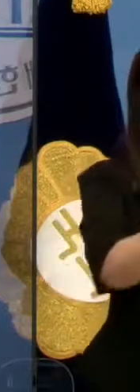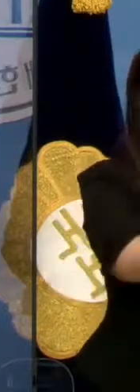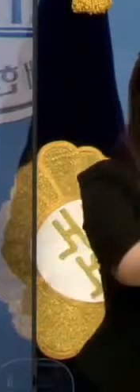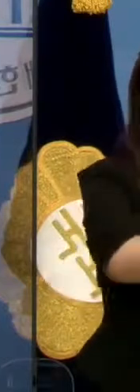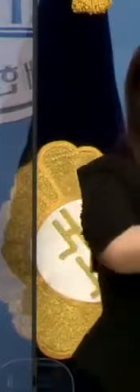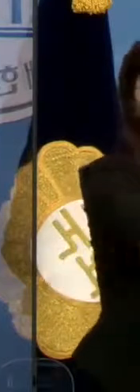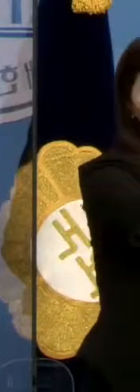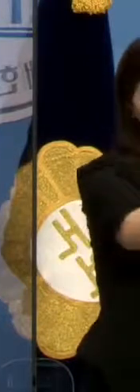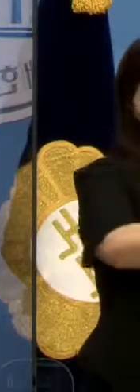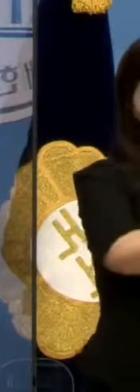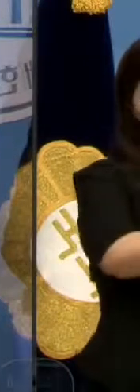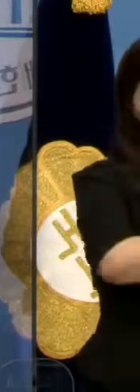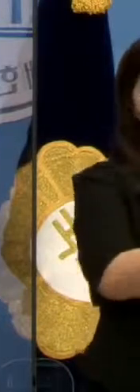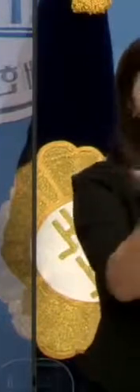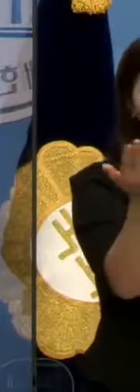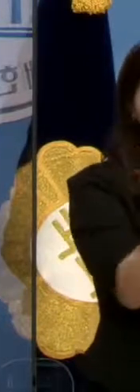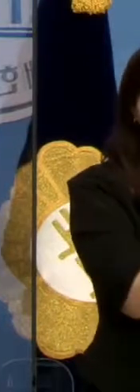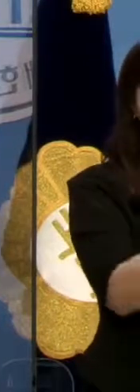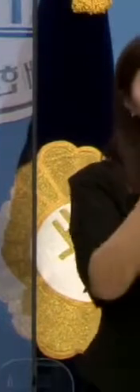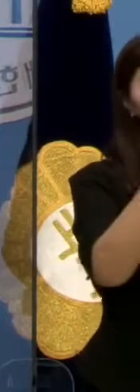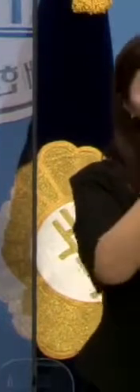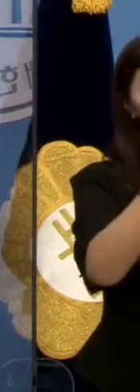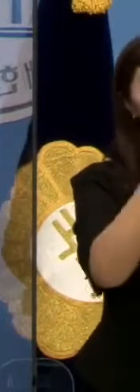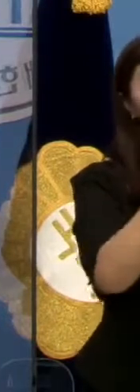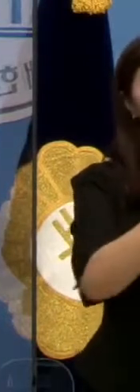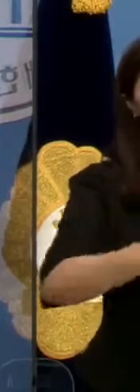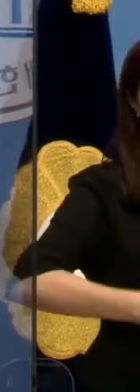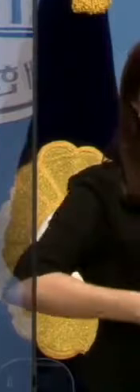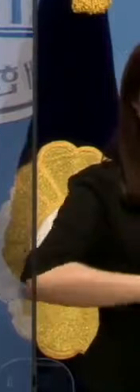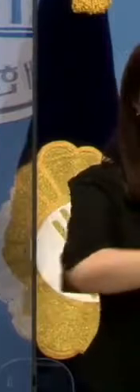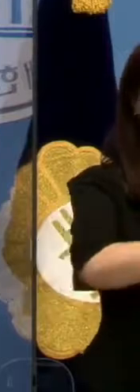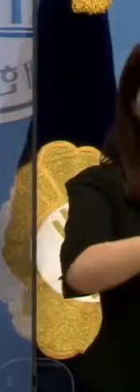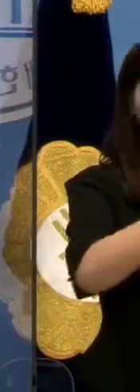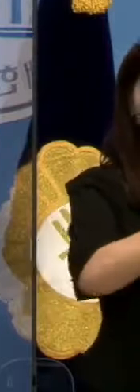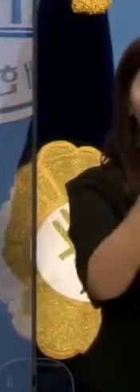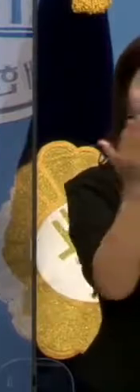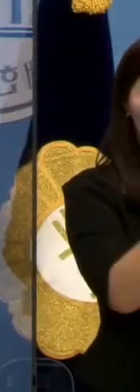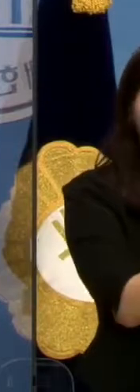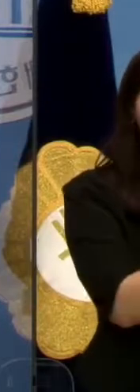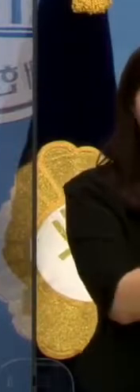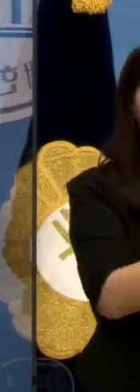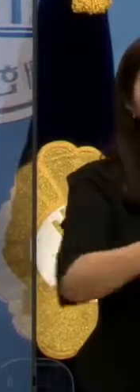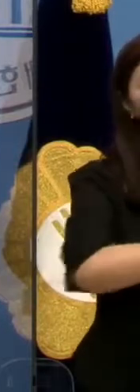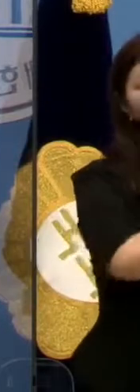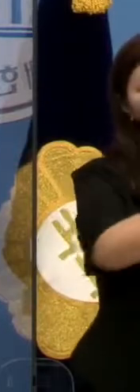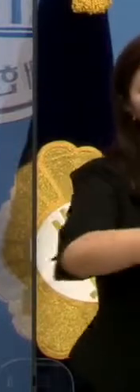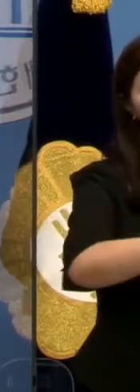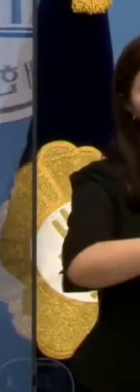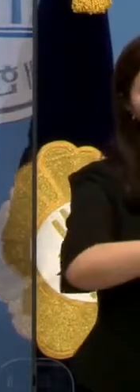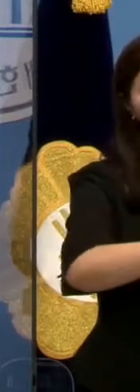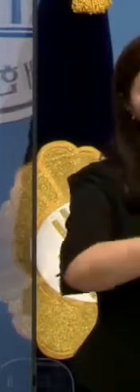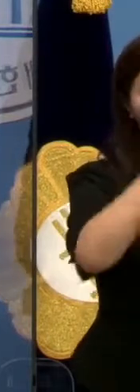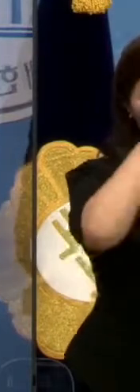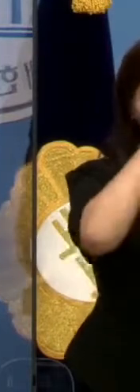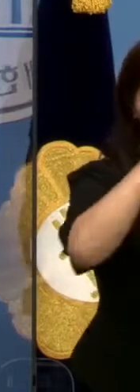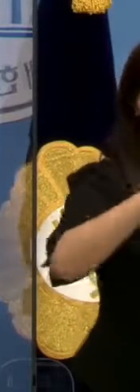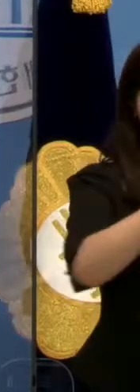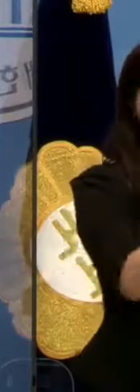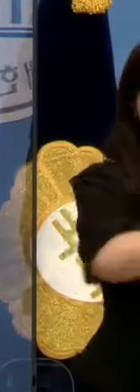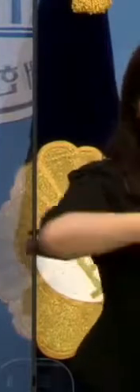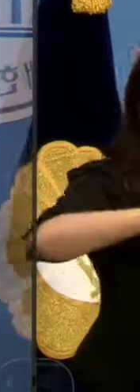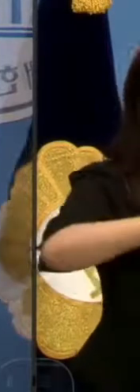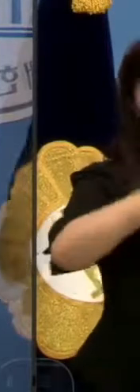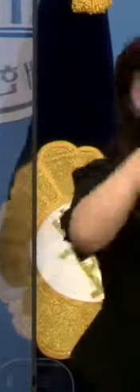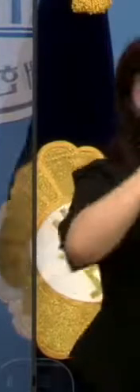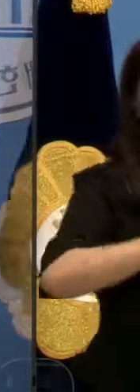등을 반영해 주택을 지어야 합니다. 가족 수에 따라 누려야 할 적정한 수준의 면적과 구조, 층간소음,